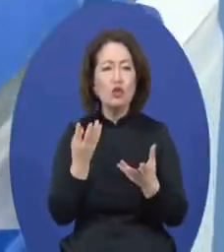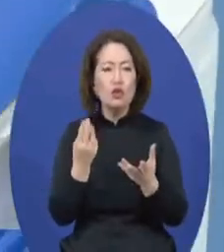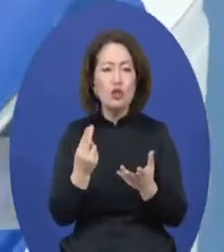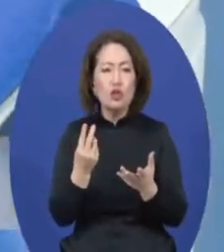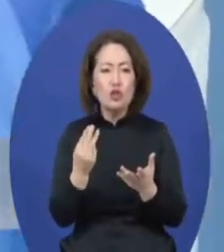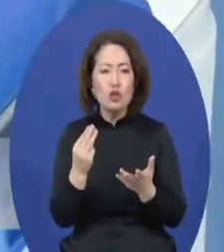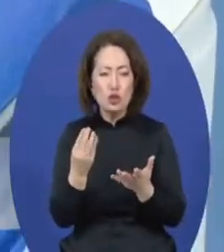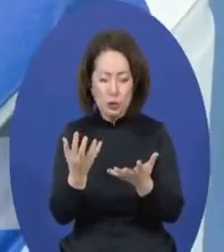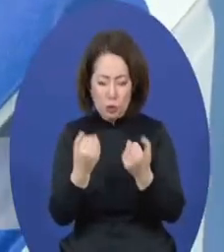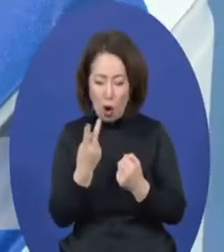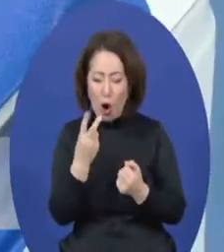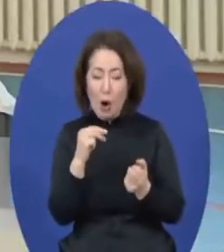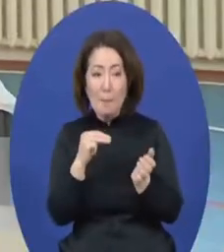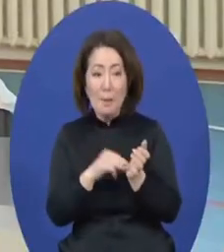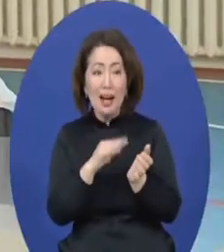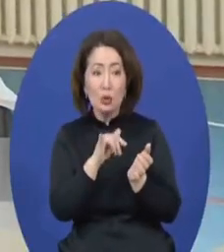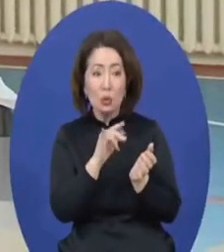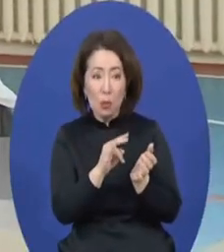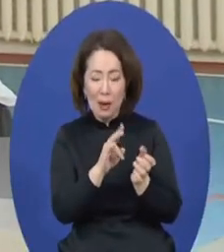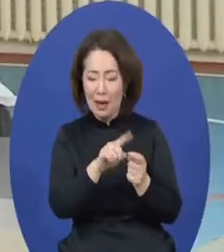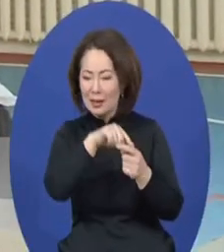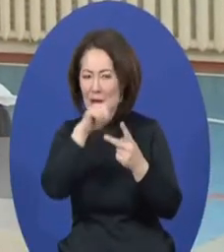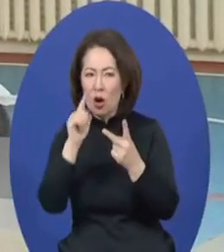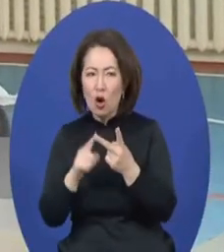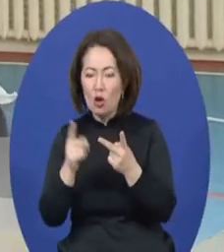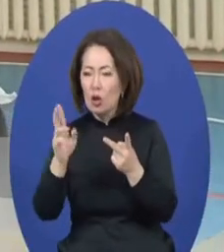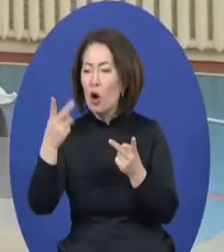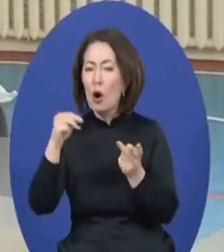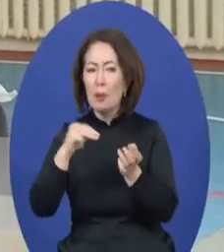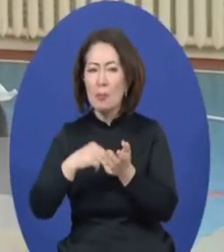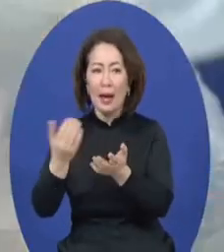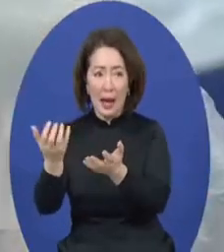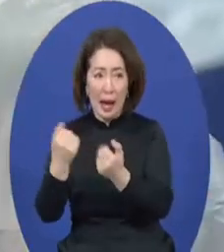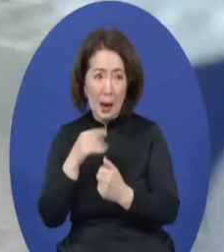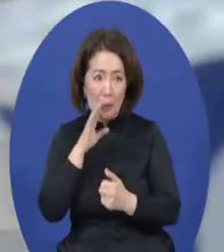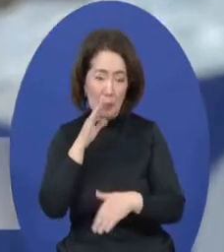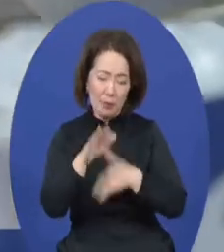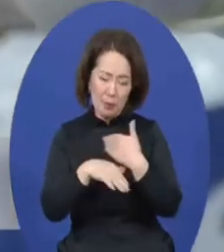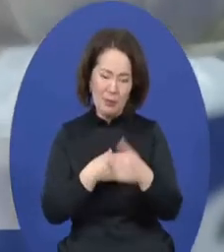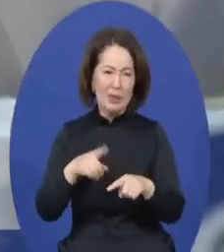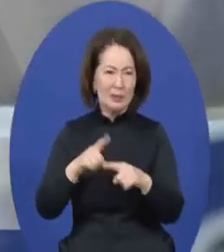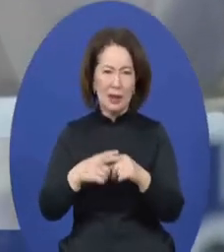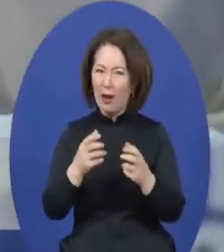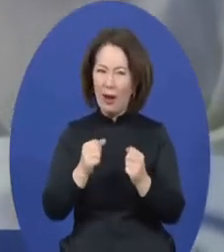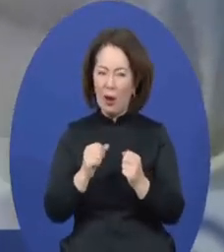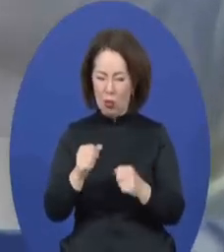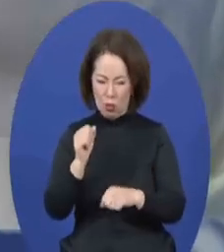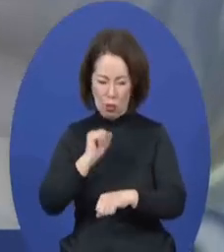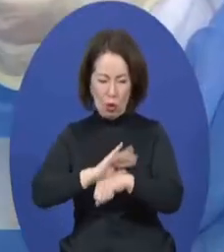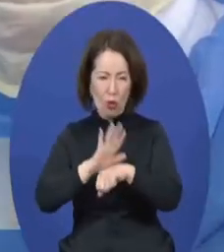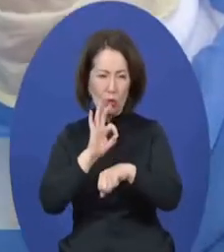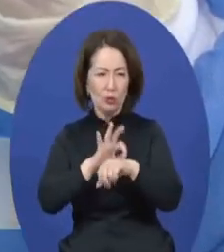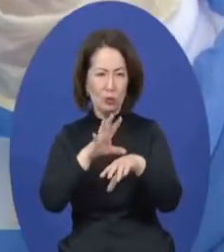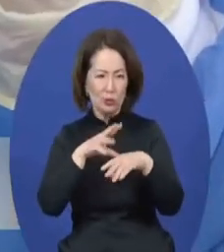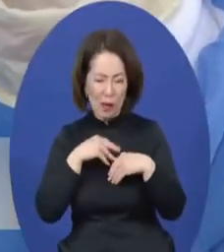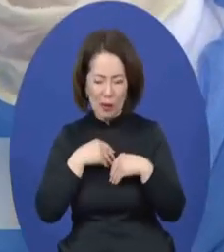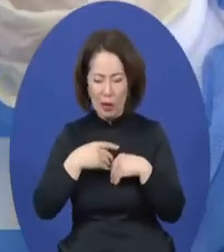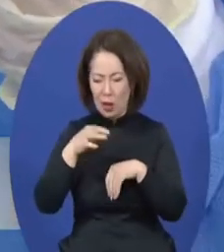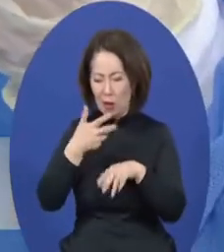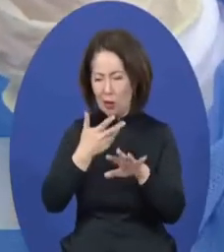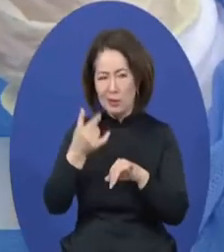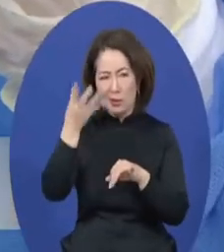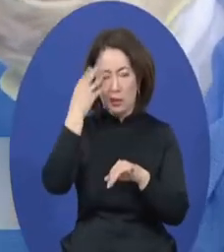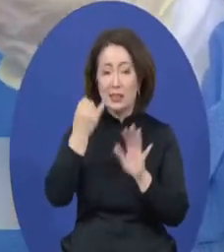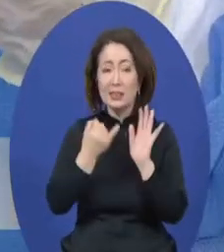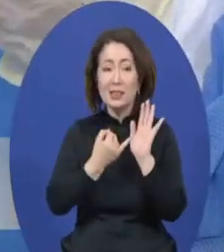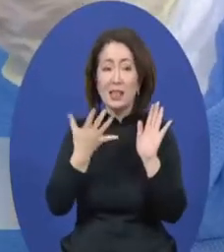ирсэн. 20,000 тун хийж дуусгаад дахин 2-р тунгийн 20,000-ыг татаж авна. Дахиж авахгүй бол халдвар аваад хүндрэх эрсдэлтэй 65-аас